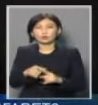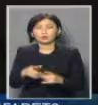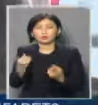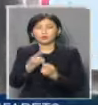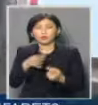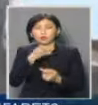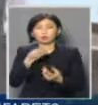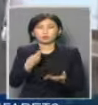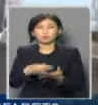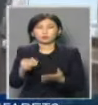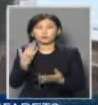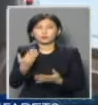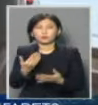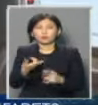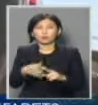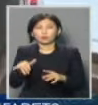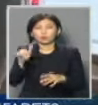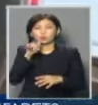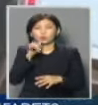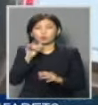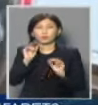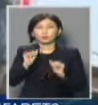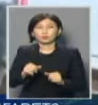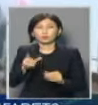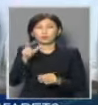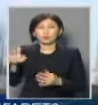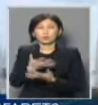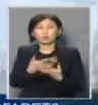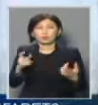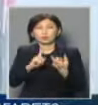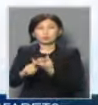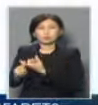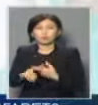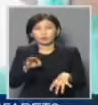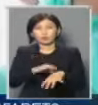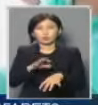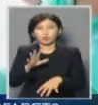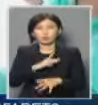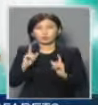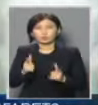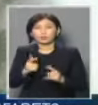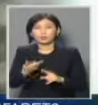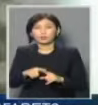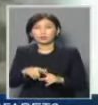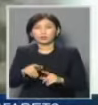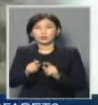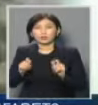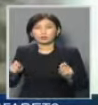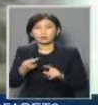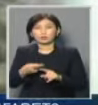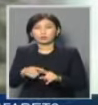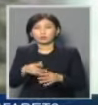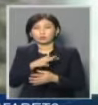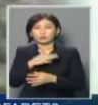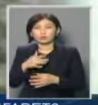сообща и купить их. А курение из одной трубки может привести к различным инфекционным заболеваниям. Согласно данным из открытых источников, у